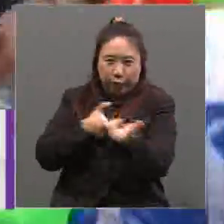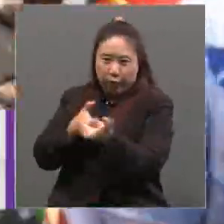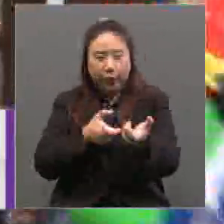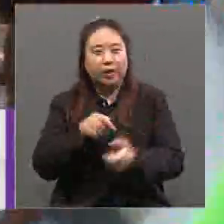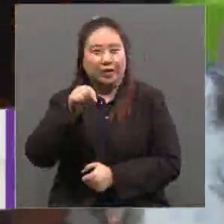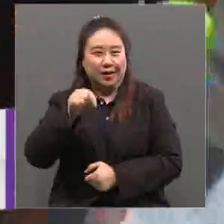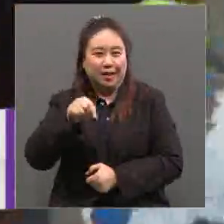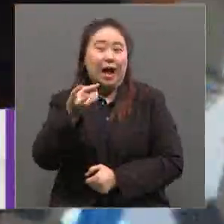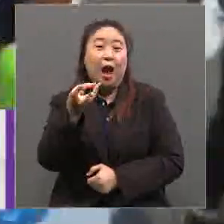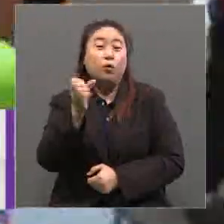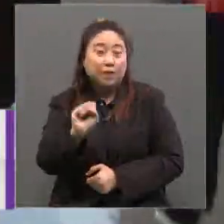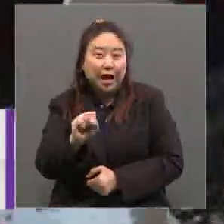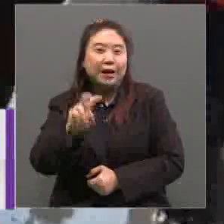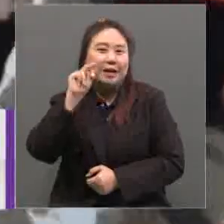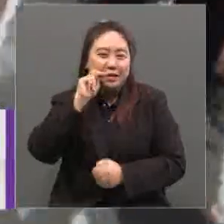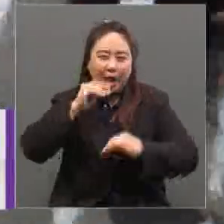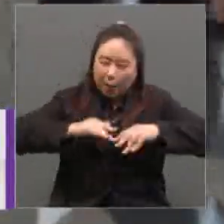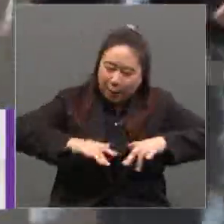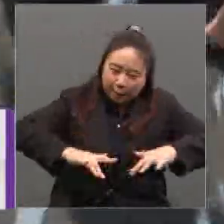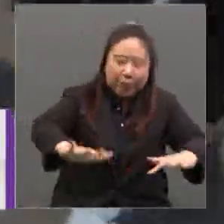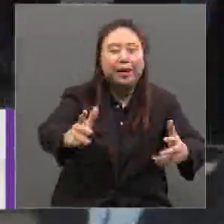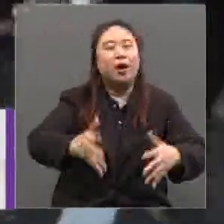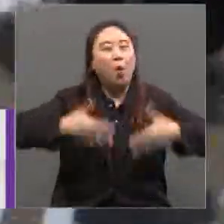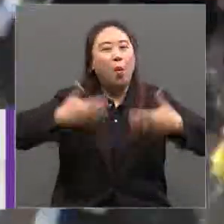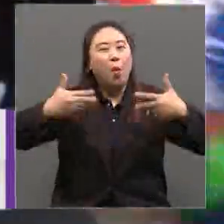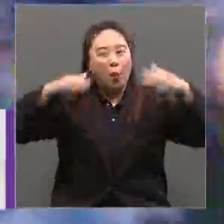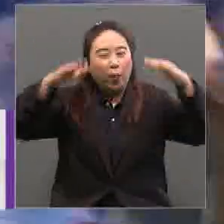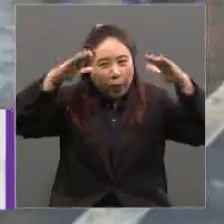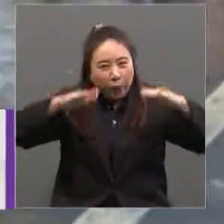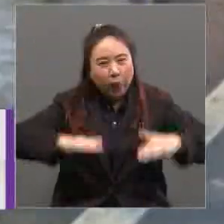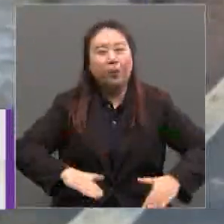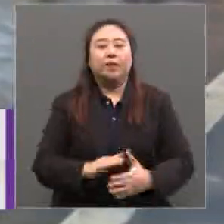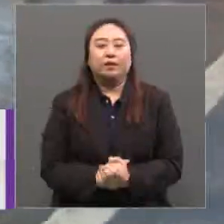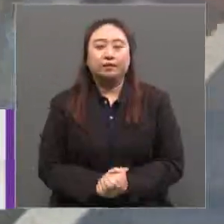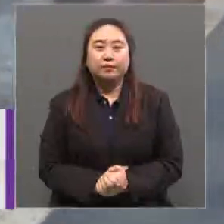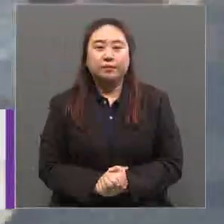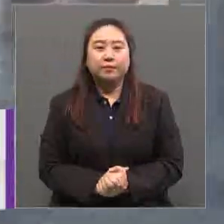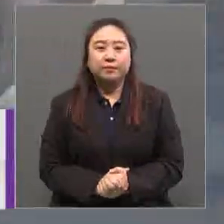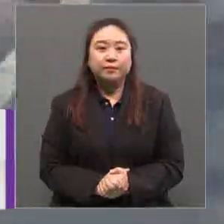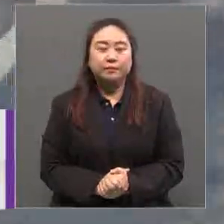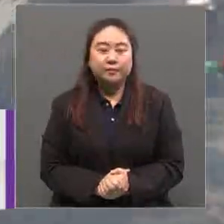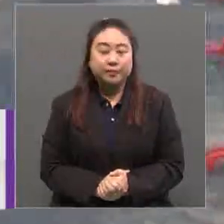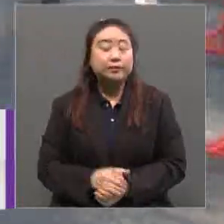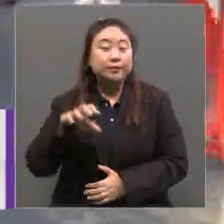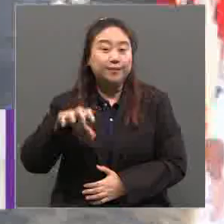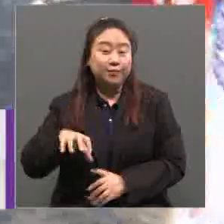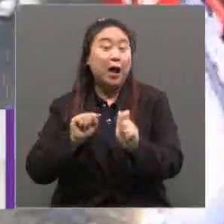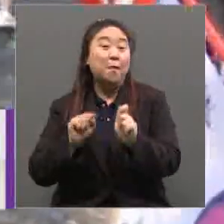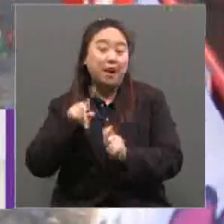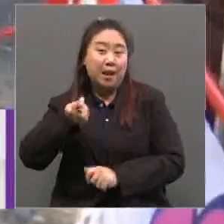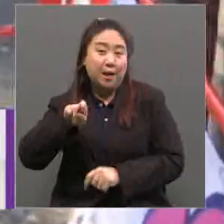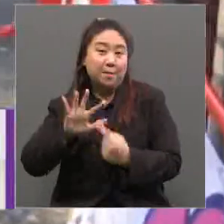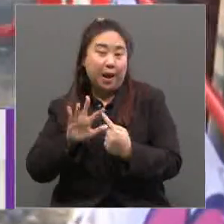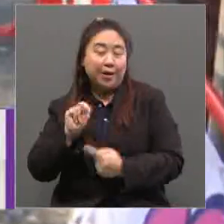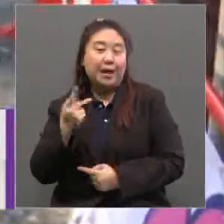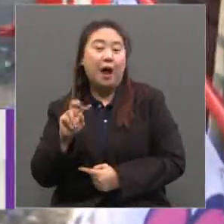นข้าวสารก็ชุ่มฉ่ำไปด้วยน้ำคลายความร้อนจากสภาพอากาศที่ร้อนระอุได้ค่ะโดยสำนักงานเขตพระนครนะคะก็ได้